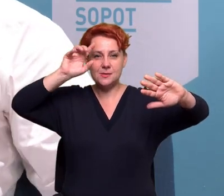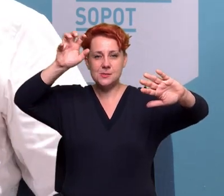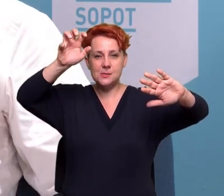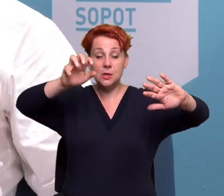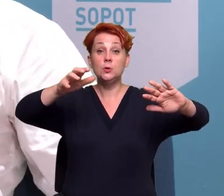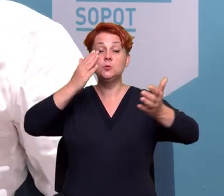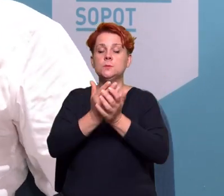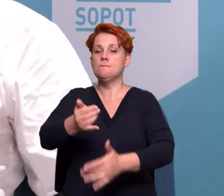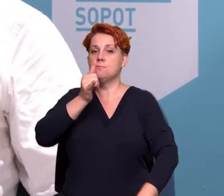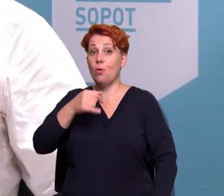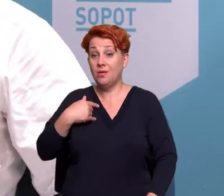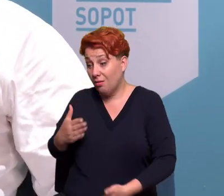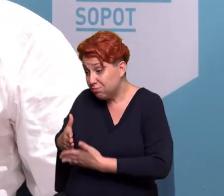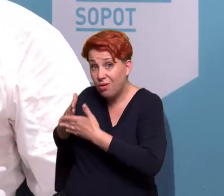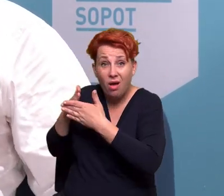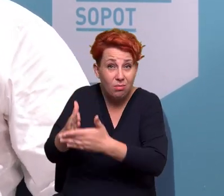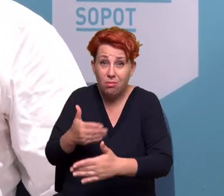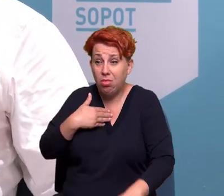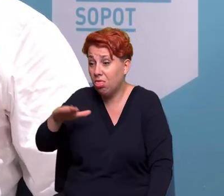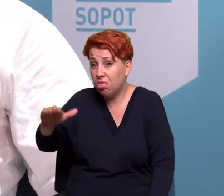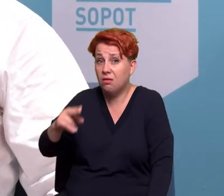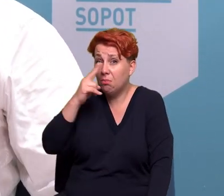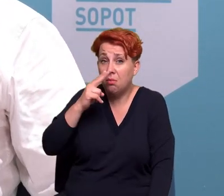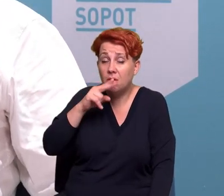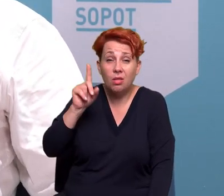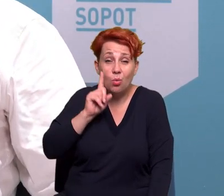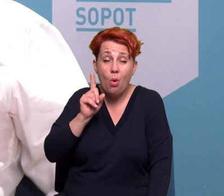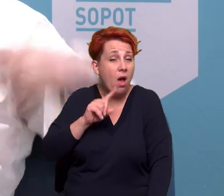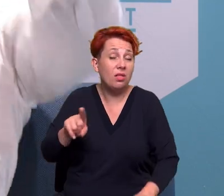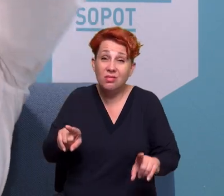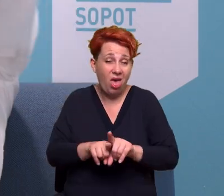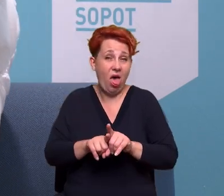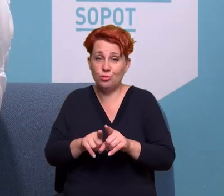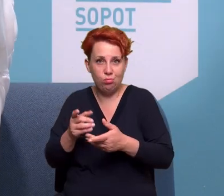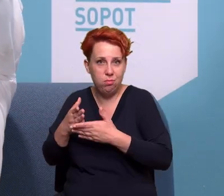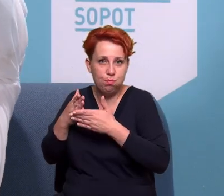Przystąpił do zdzierania. Ja zresztą pomagałem mu jako mały chłopiec. I kiedy